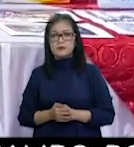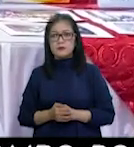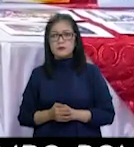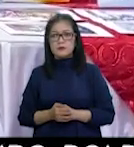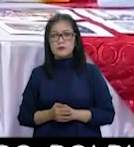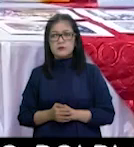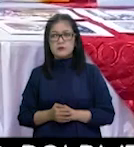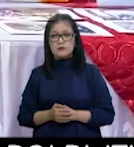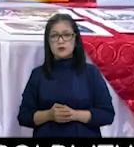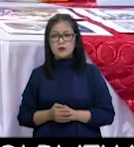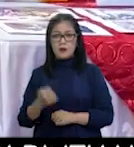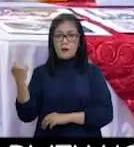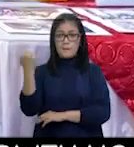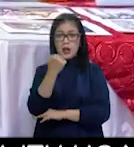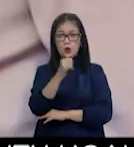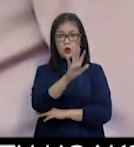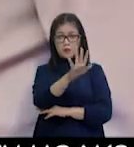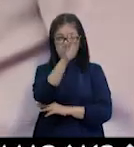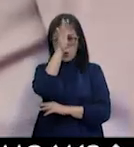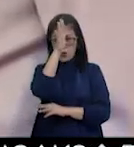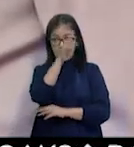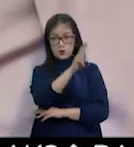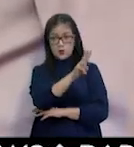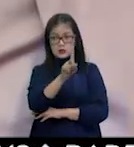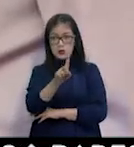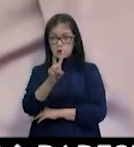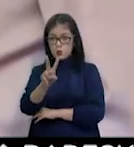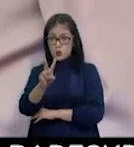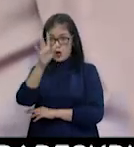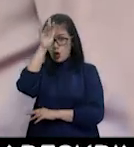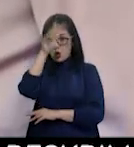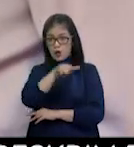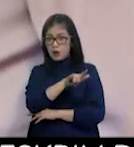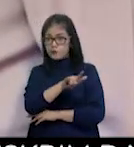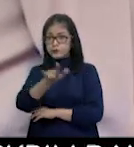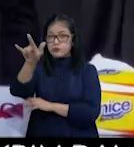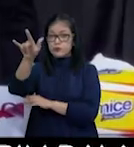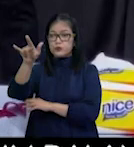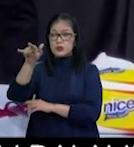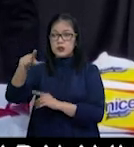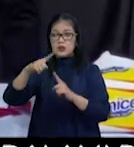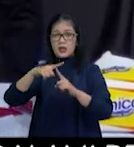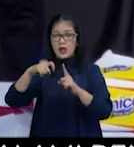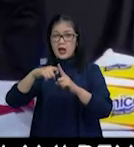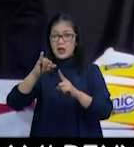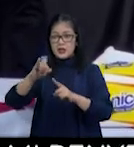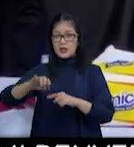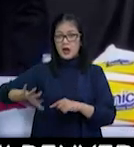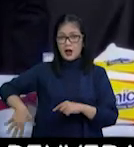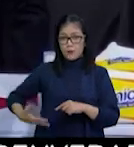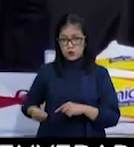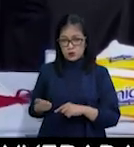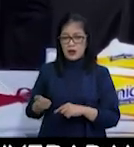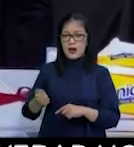5 orang pelaku pengiriman 212 tenaga kerja migran ilegal ke negara Kamboja ditetapkan sebagai tersangka. 3 orang tersangka